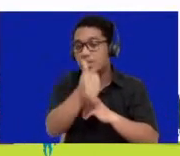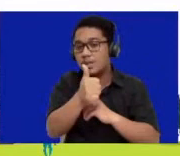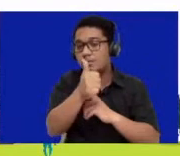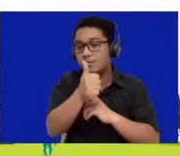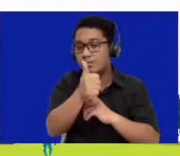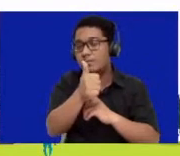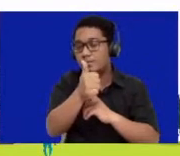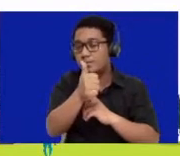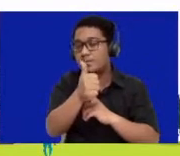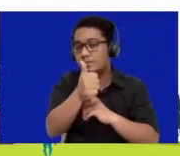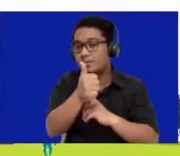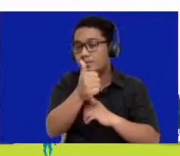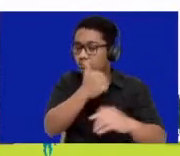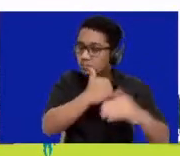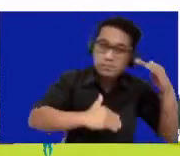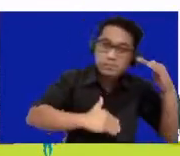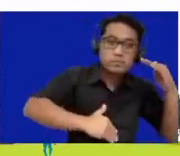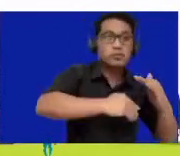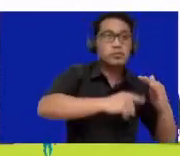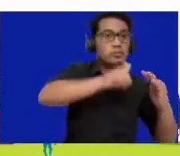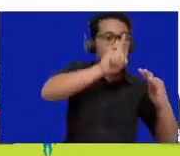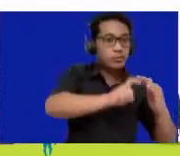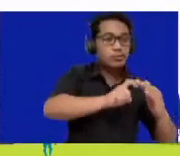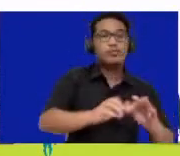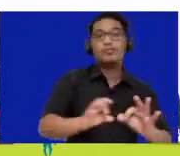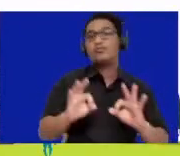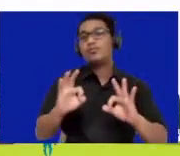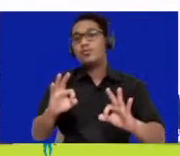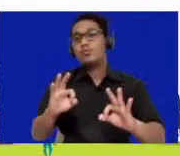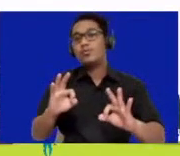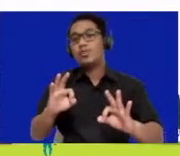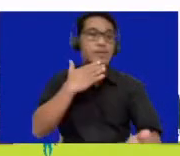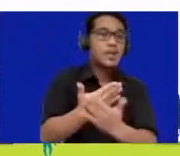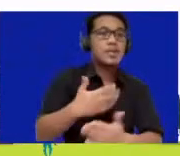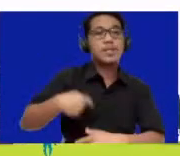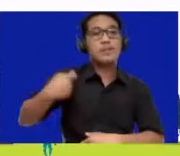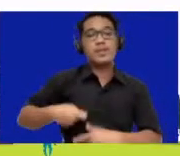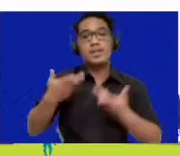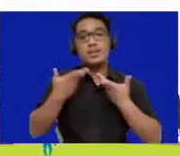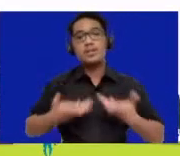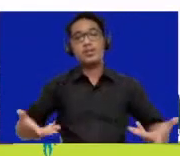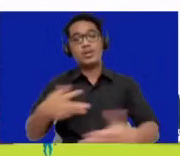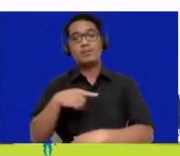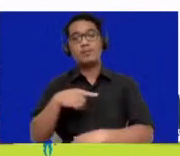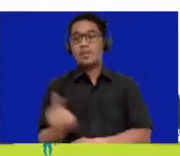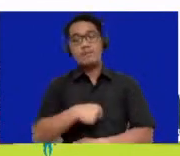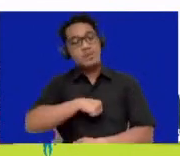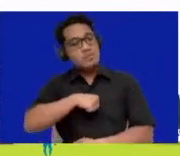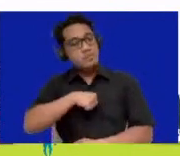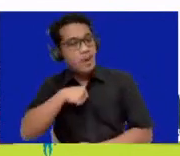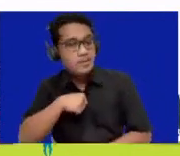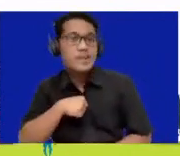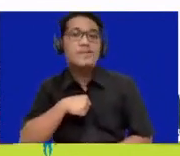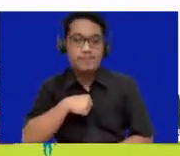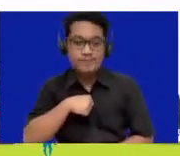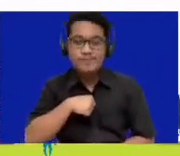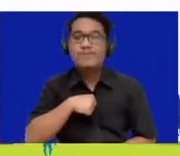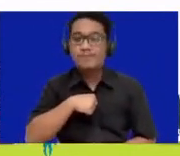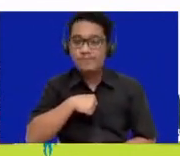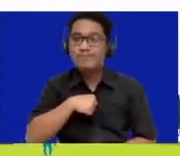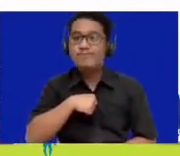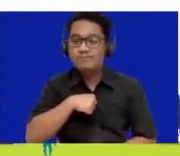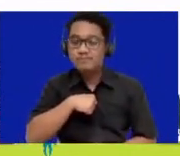terpenuhi. Terima kasih Kementerian Sosial, kami sangat bangga menjadi bagian dari petugas penanggulangan